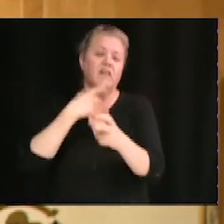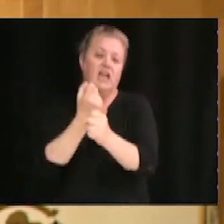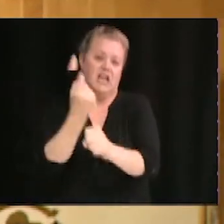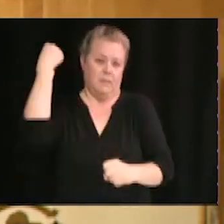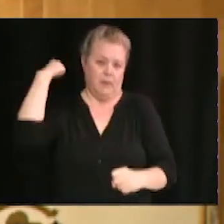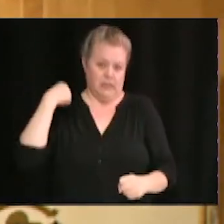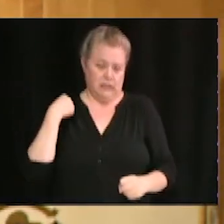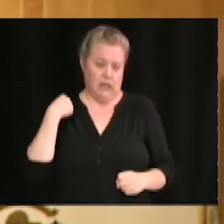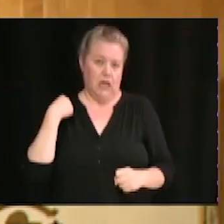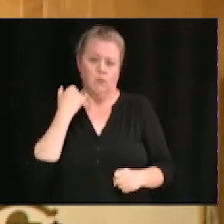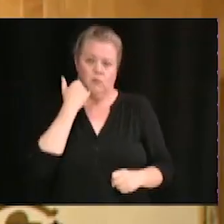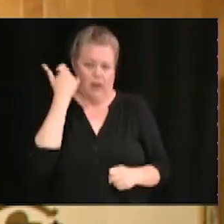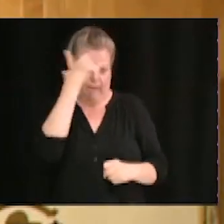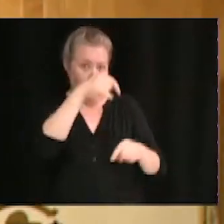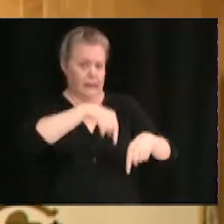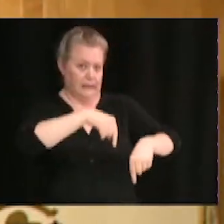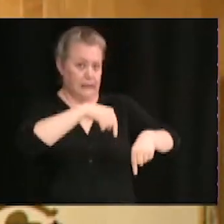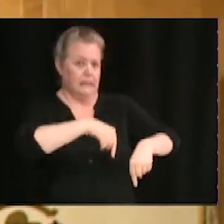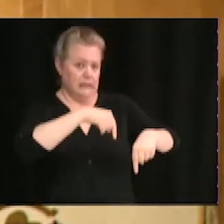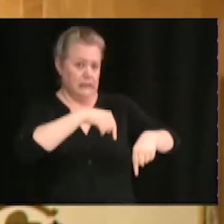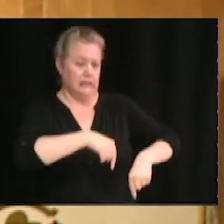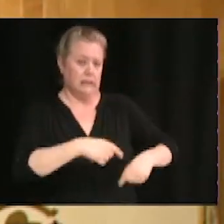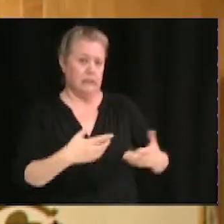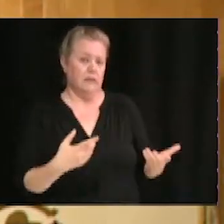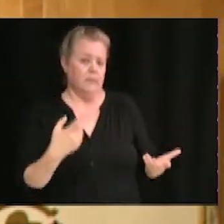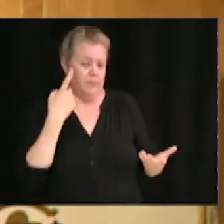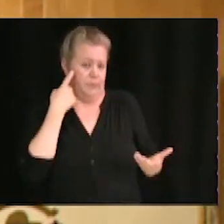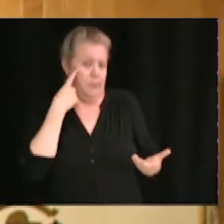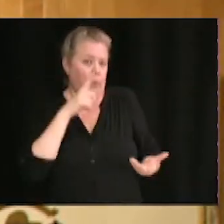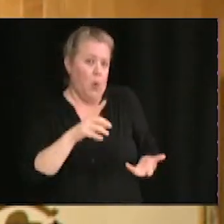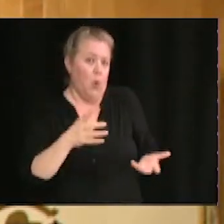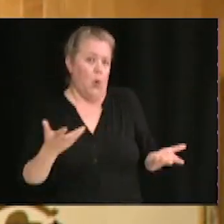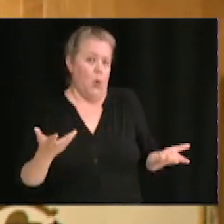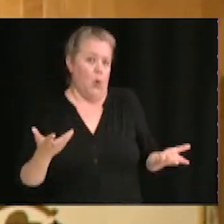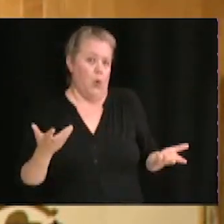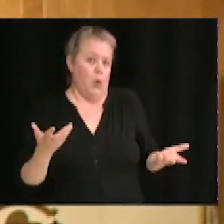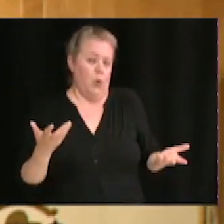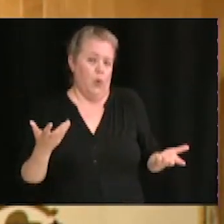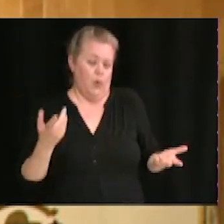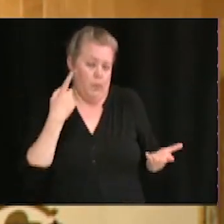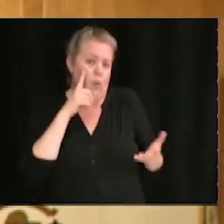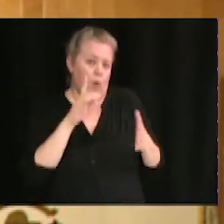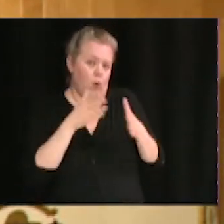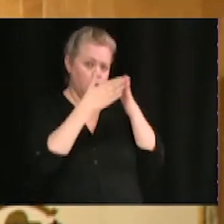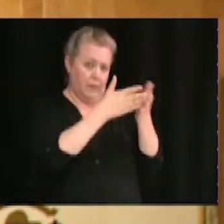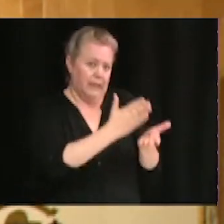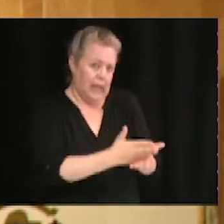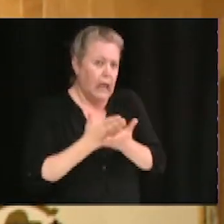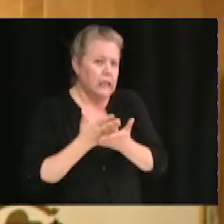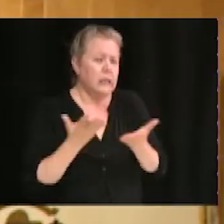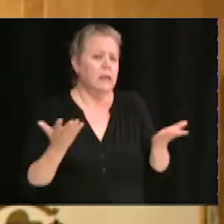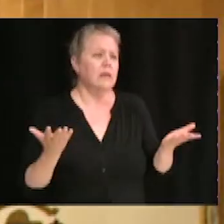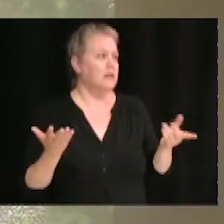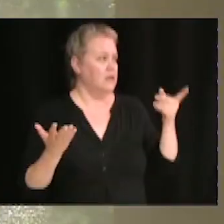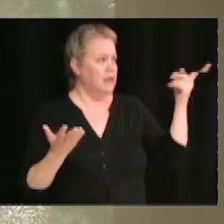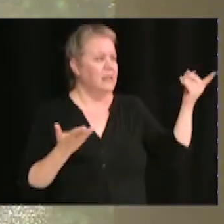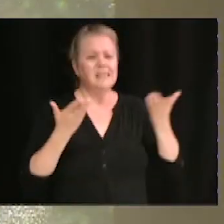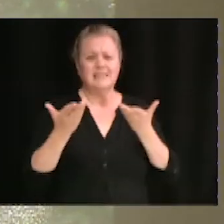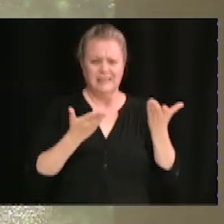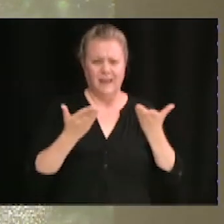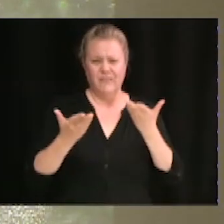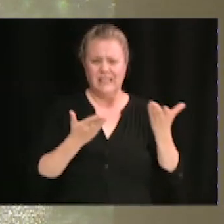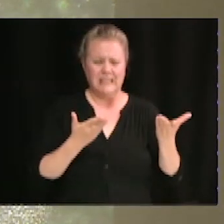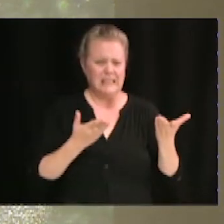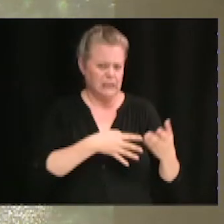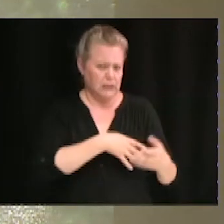fatigué, j'ai fait un appel ici pour la demande d'aide. Service aux citoyens. Je n